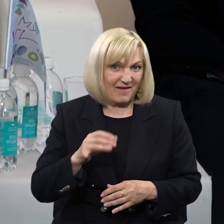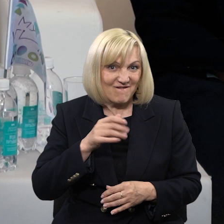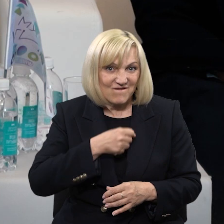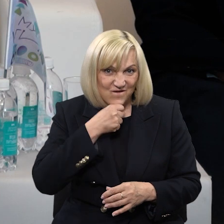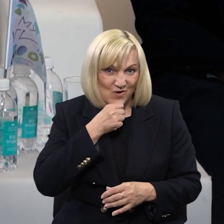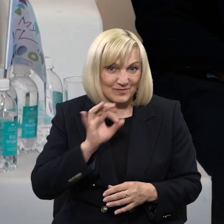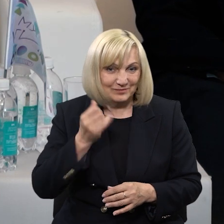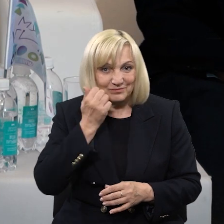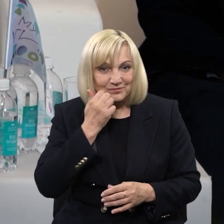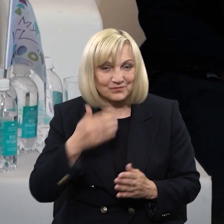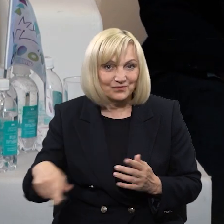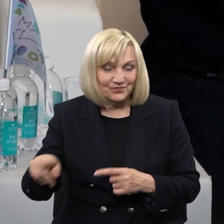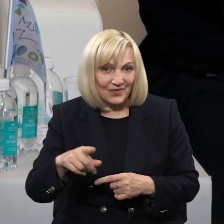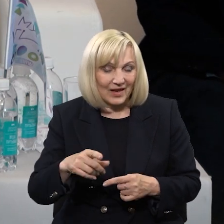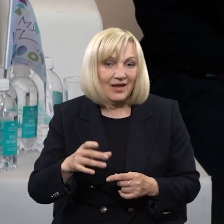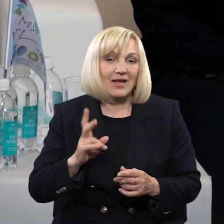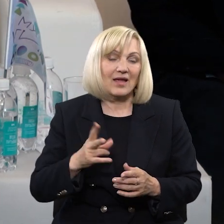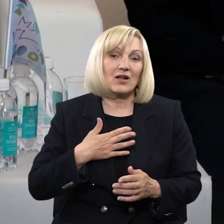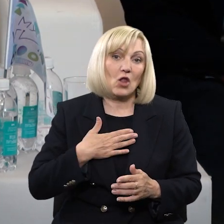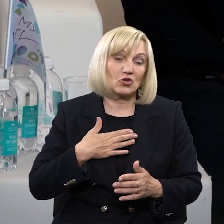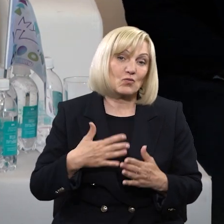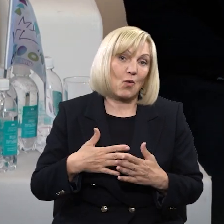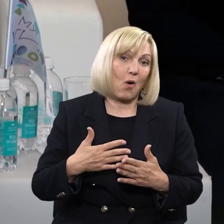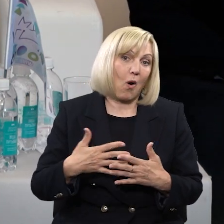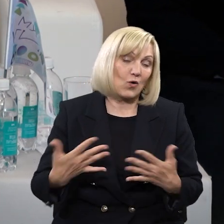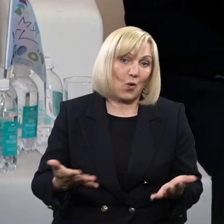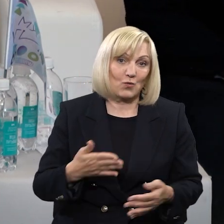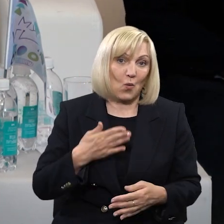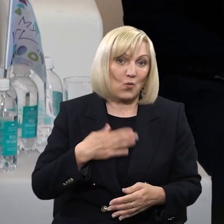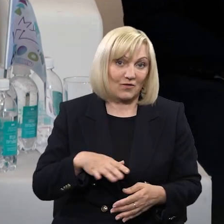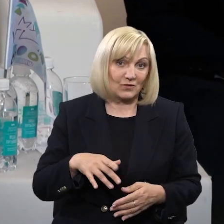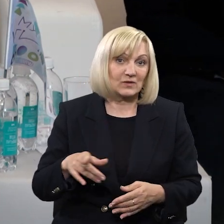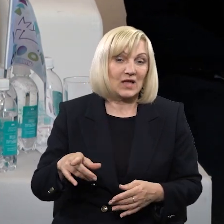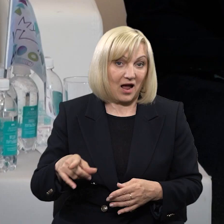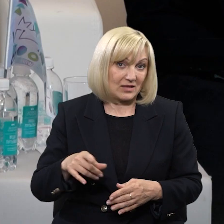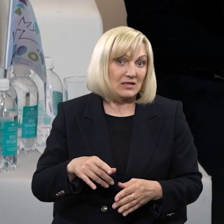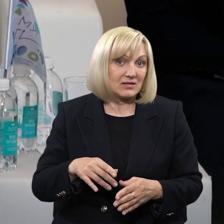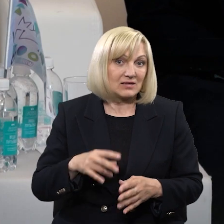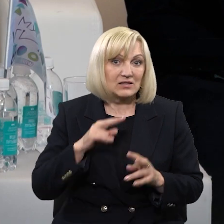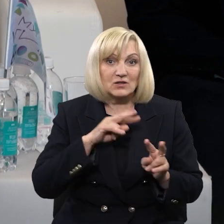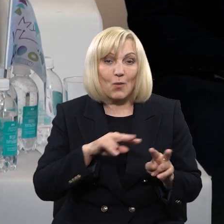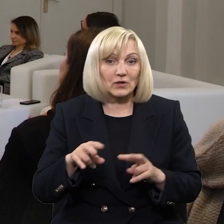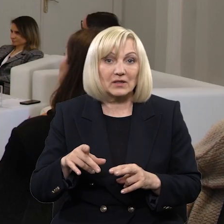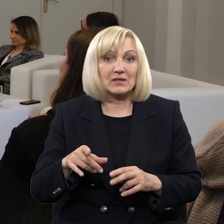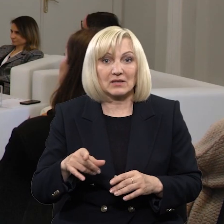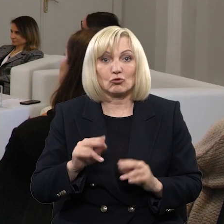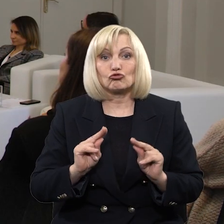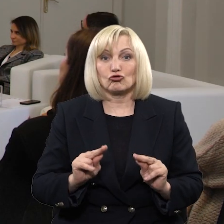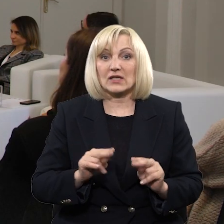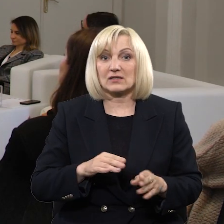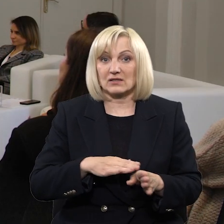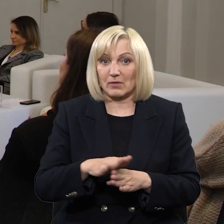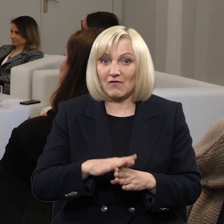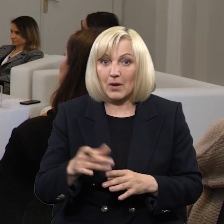возраста к нашему огромному удовольствию смотрители с честью справлялись с помощью